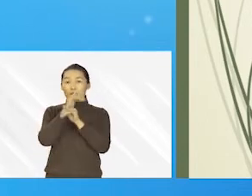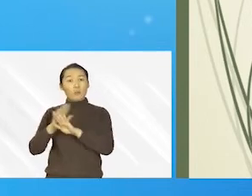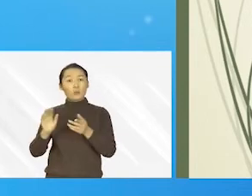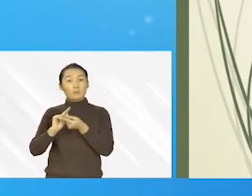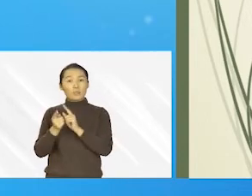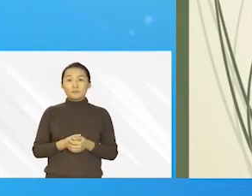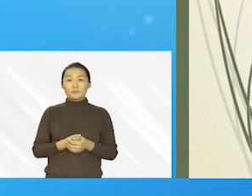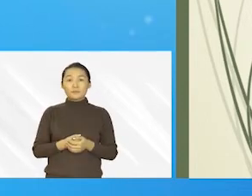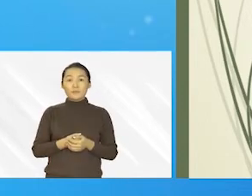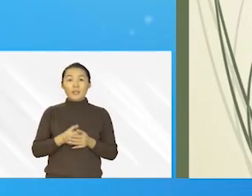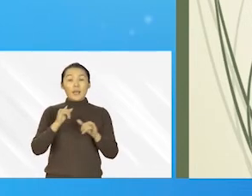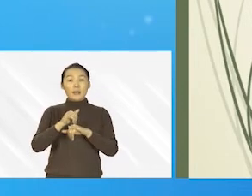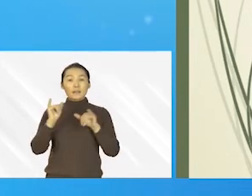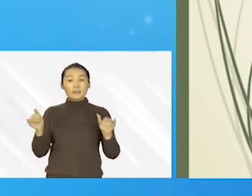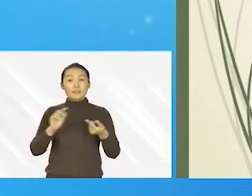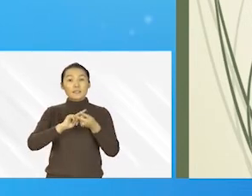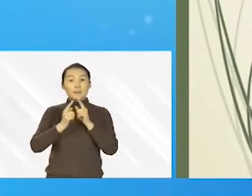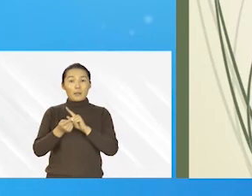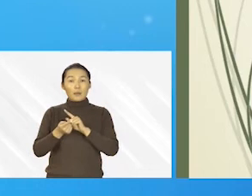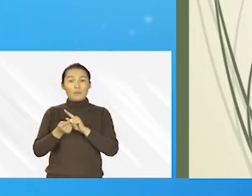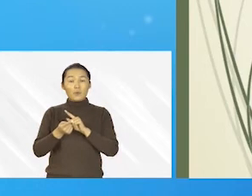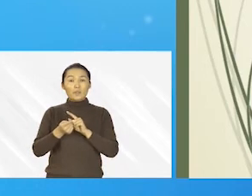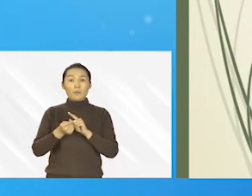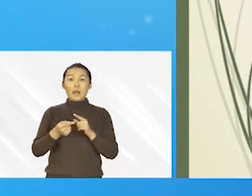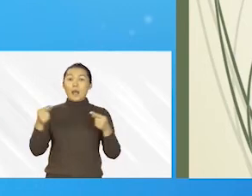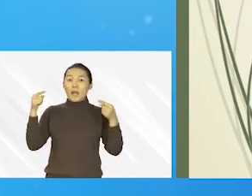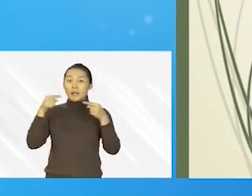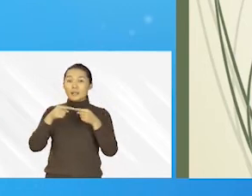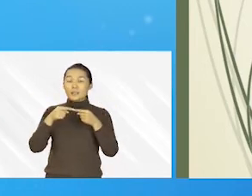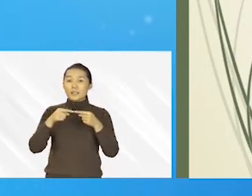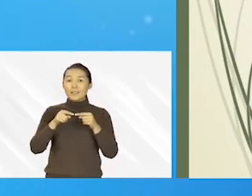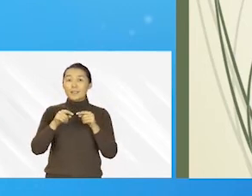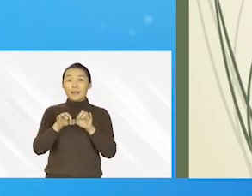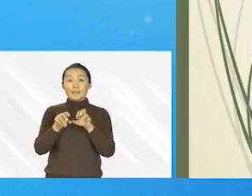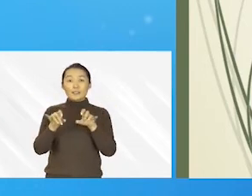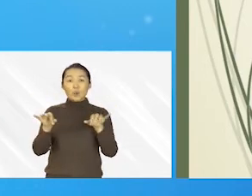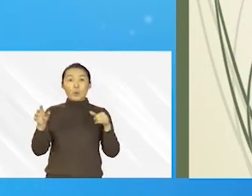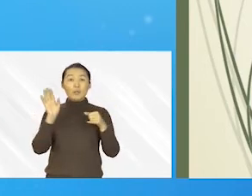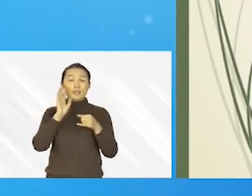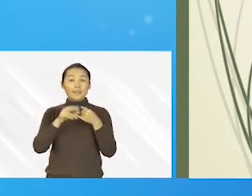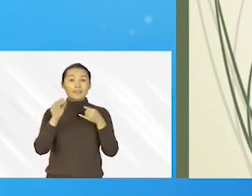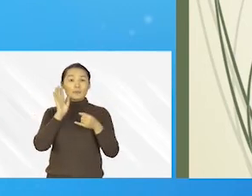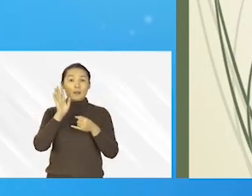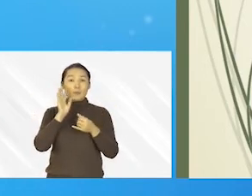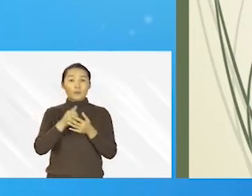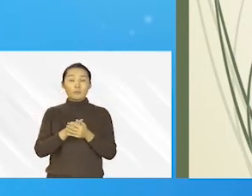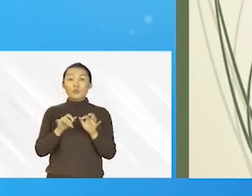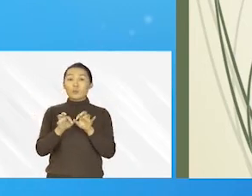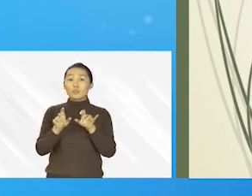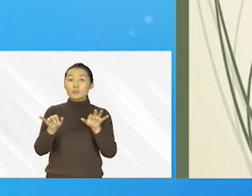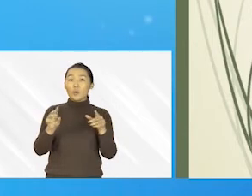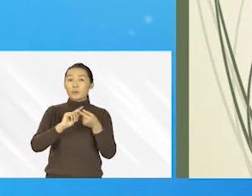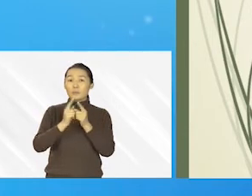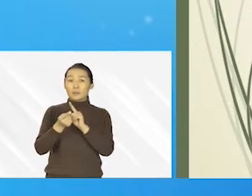размножению. Развитие с метаморфозом характерно для насекомых и земноводных, причем у насекомых